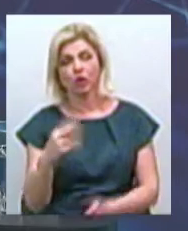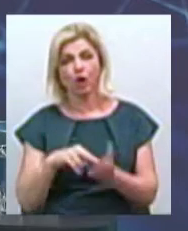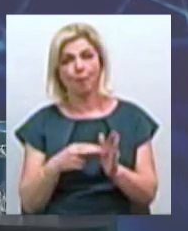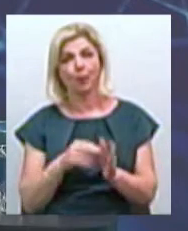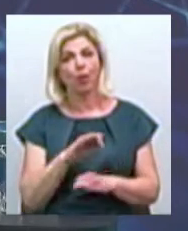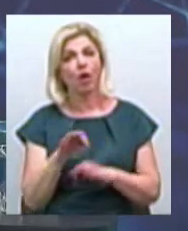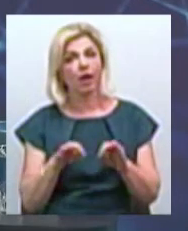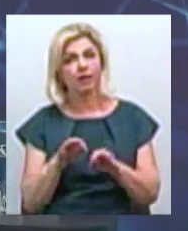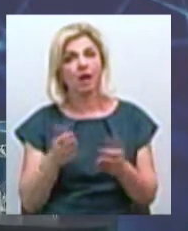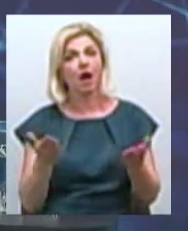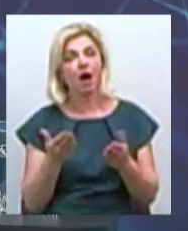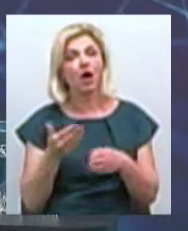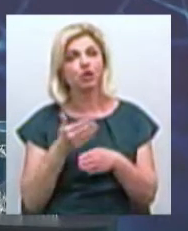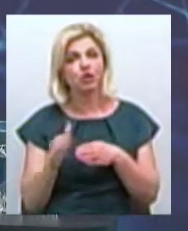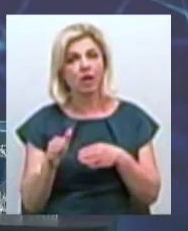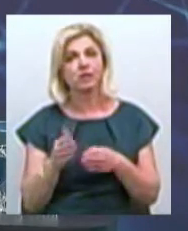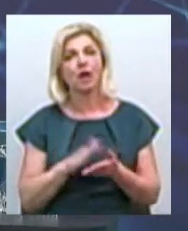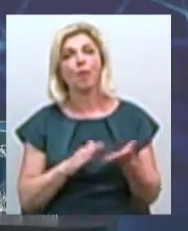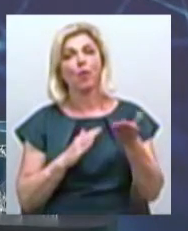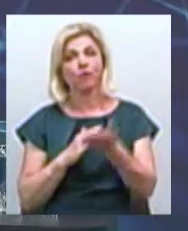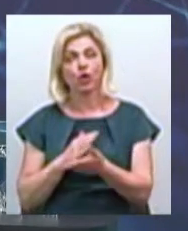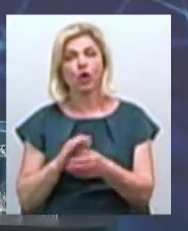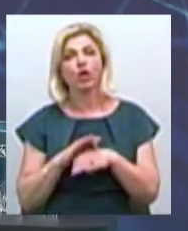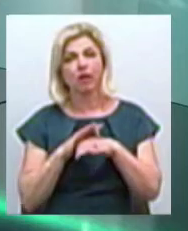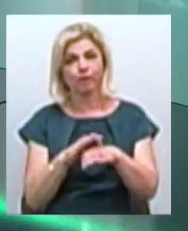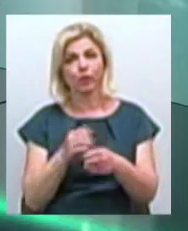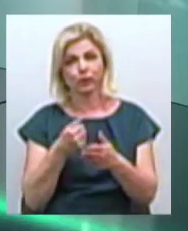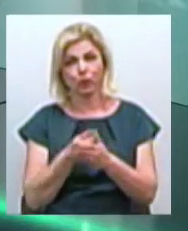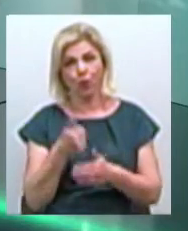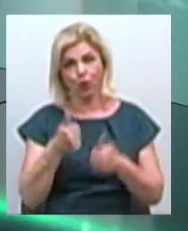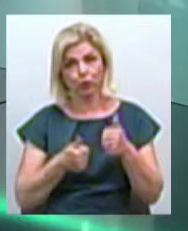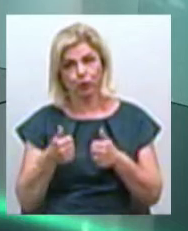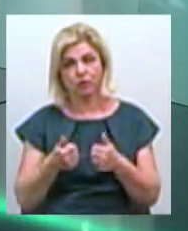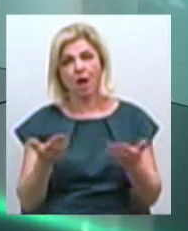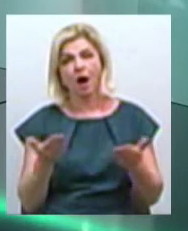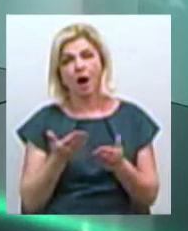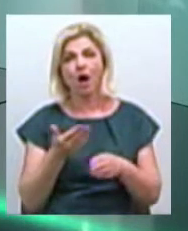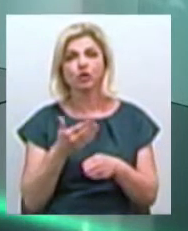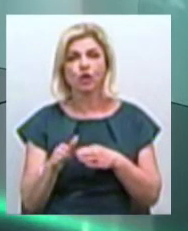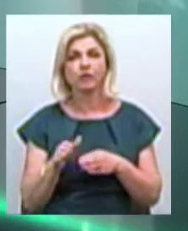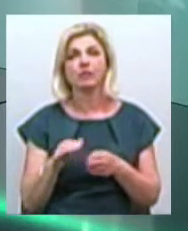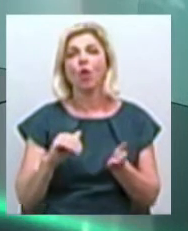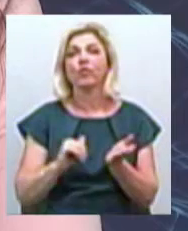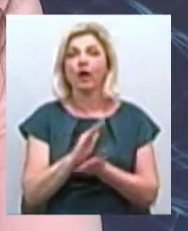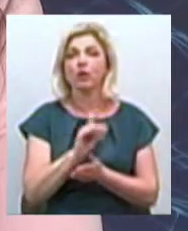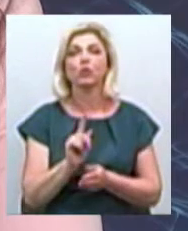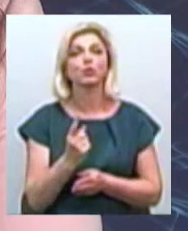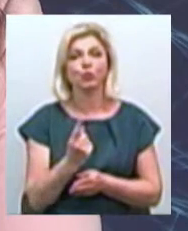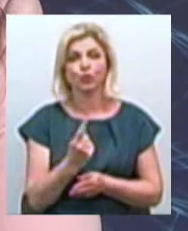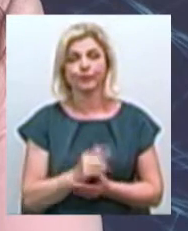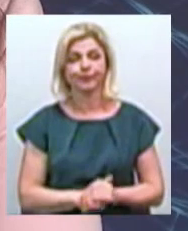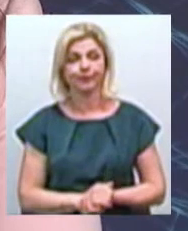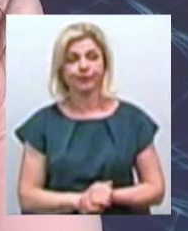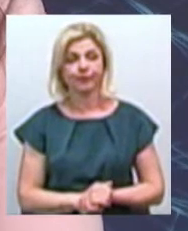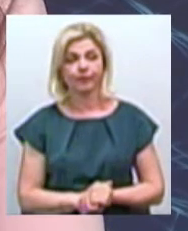проєкти. Яка частка поданих проєктів доходить до конкурсу, а яка частка відхиляється і чому, будь ласка? Ну, нельзя